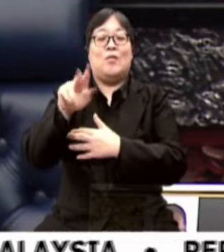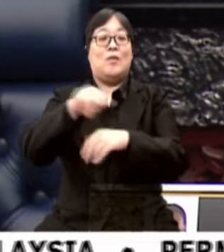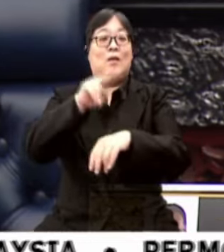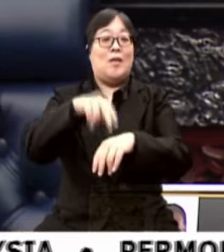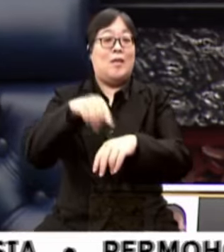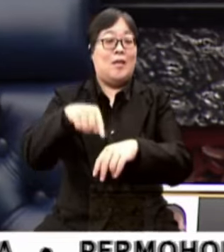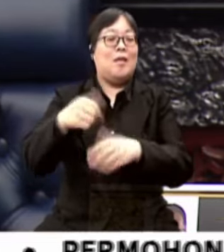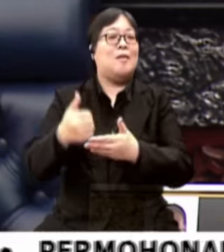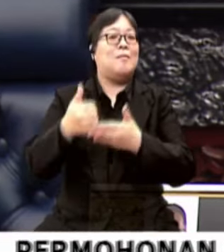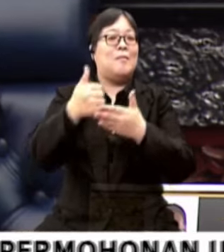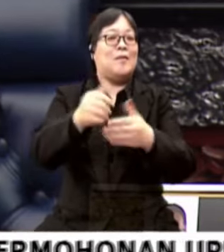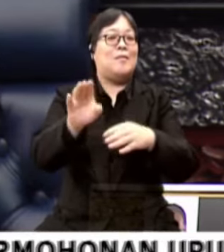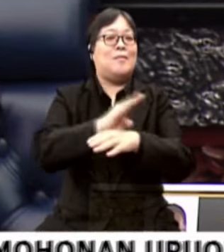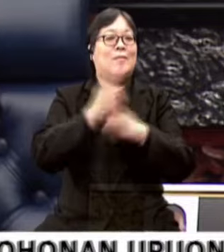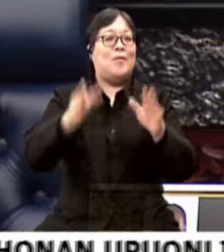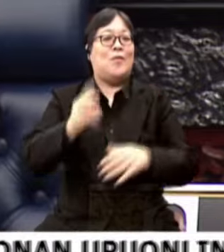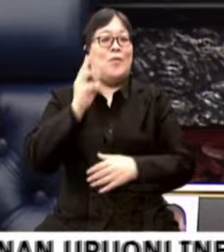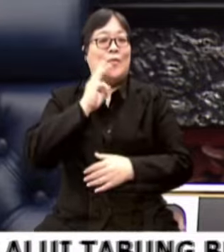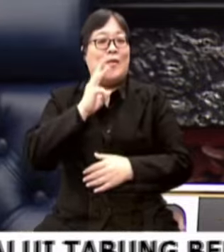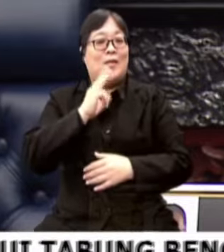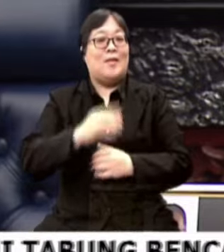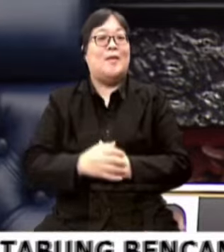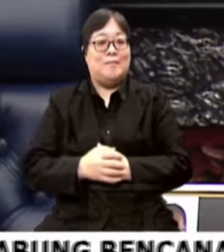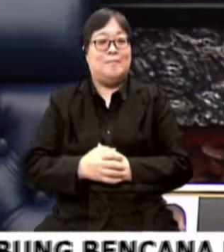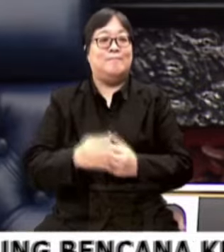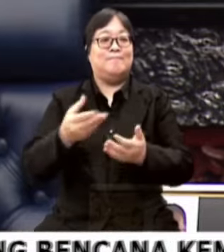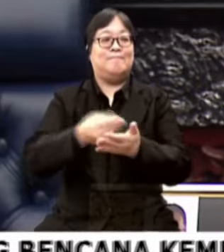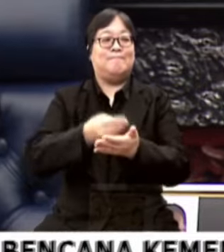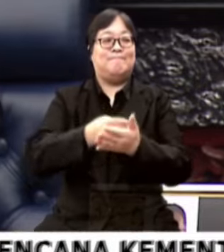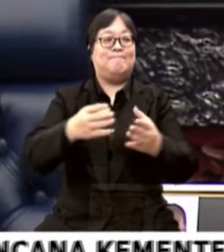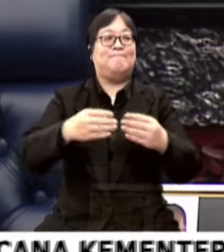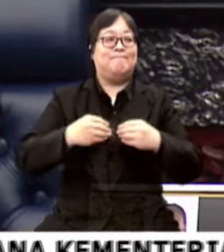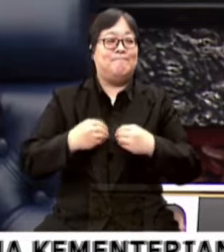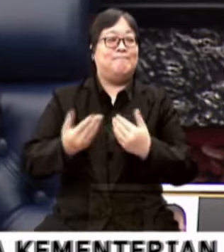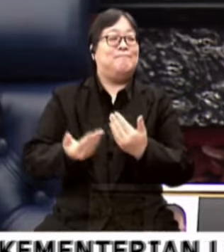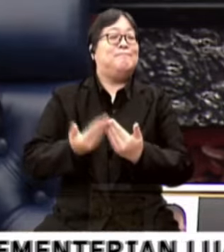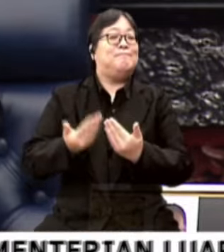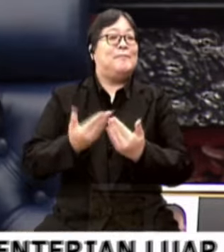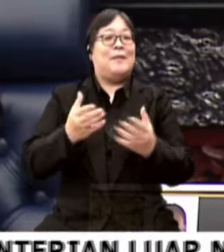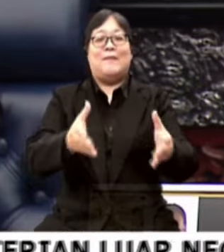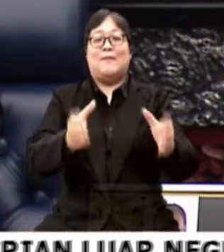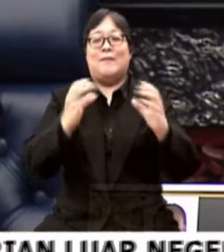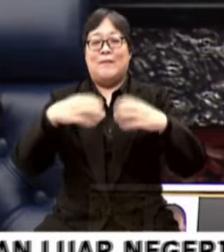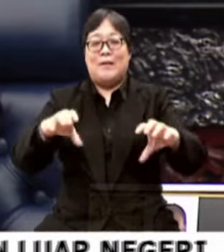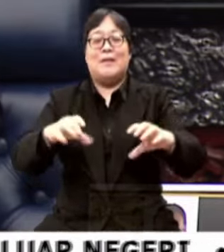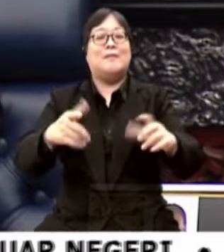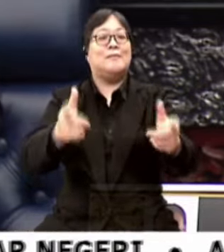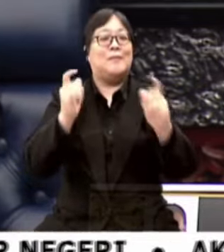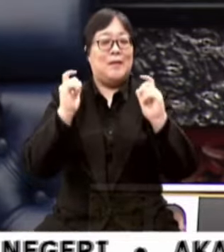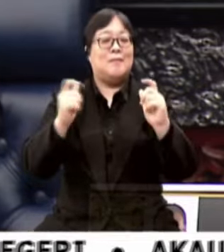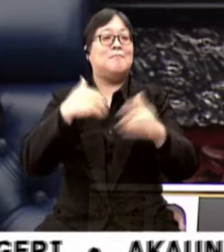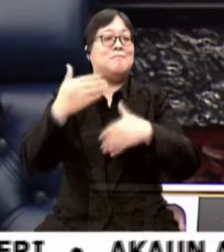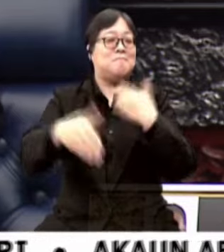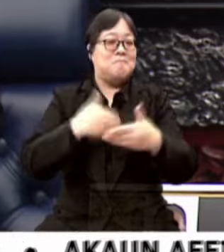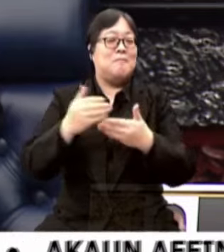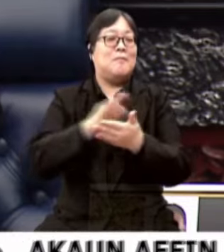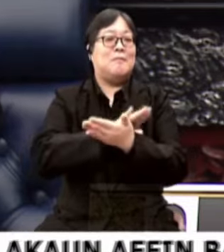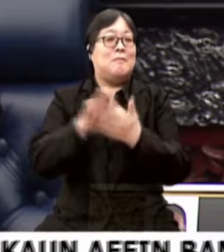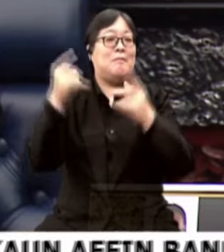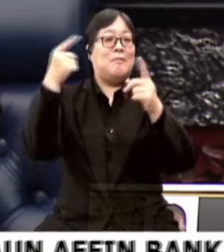membantu Usahawan wanita mendapatkan pembiayaan berkumpulan dengan mudah cepat dan cakap untuk tujuan perniagaan